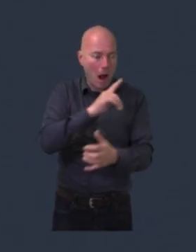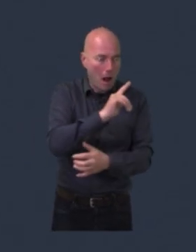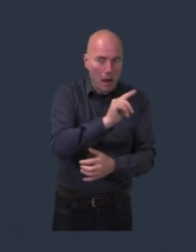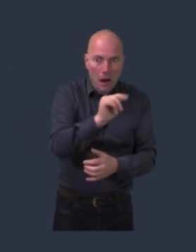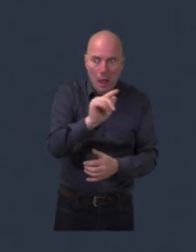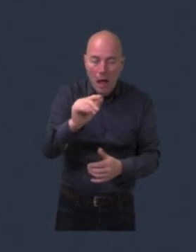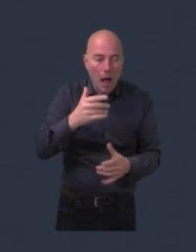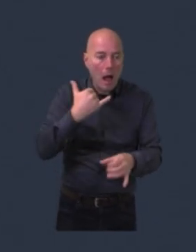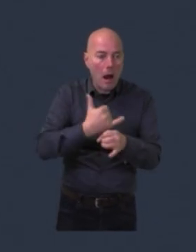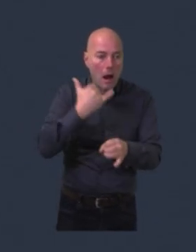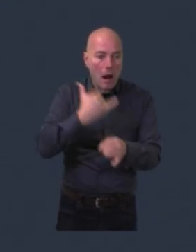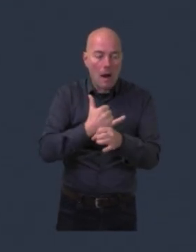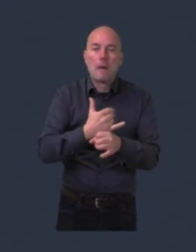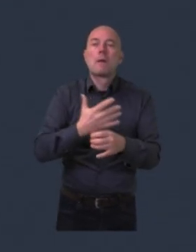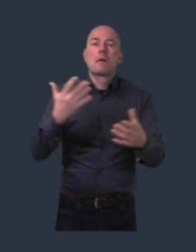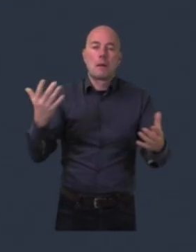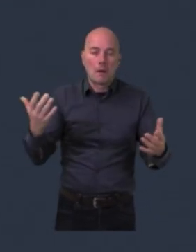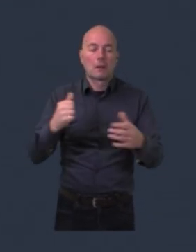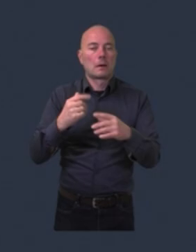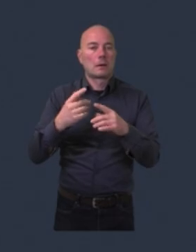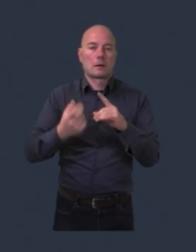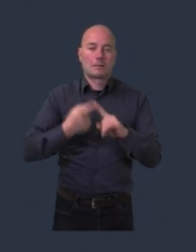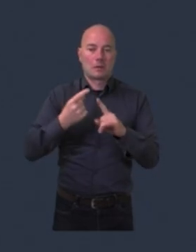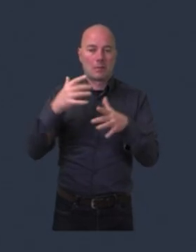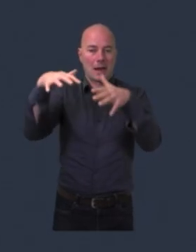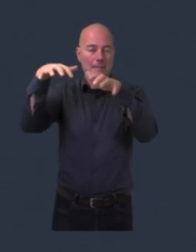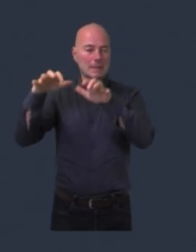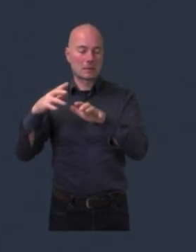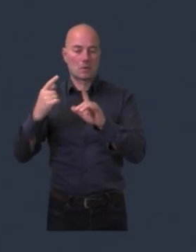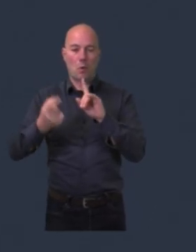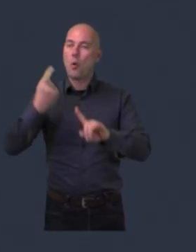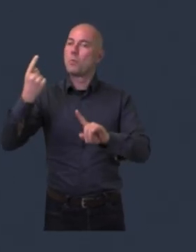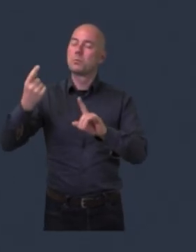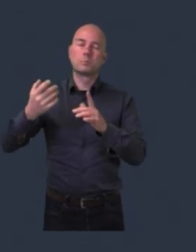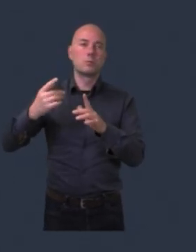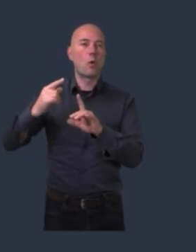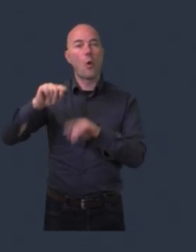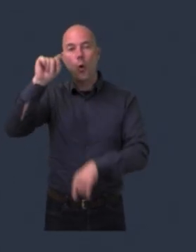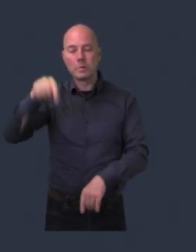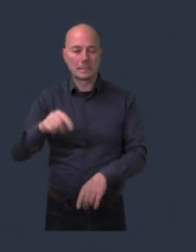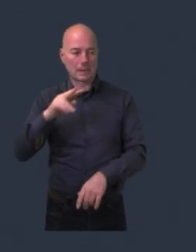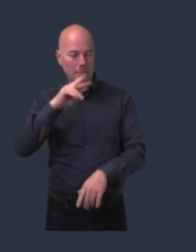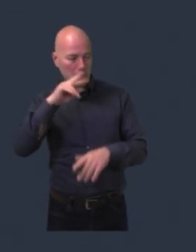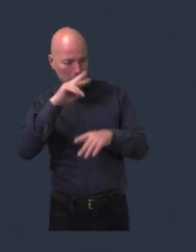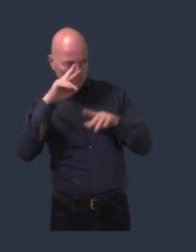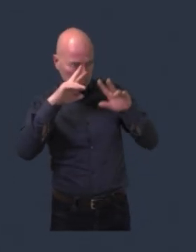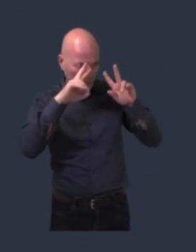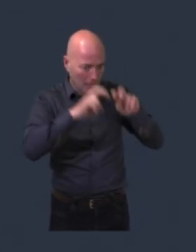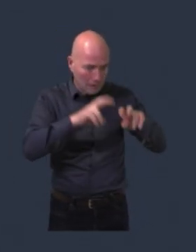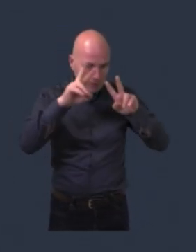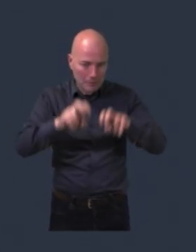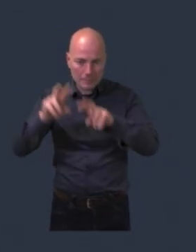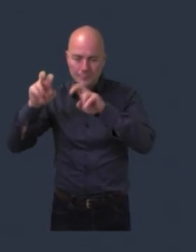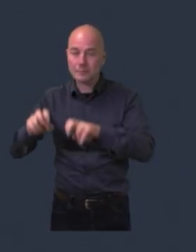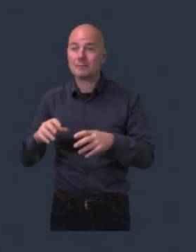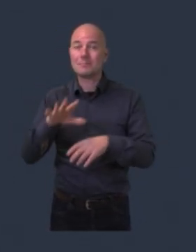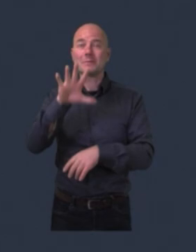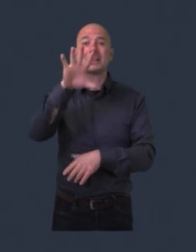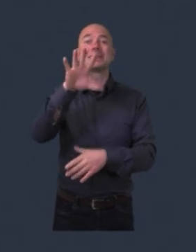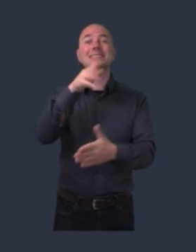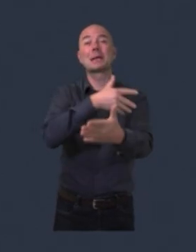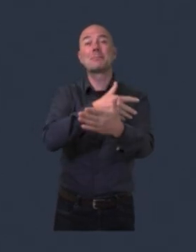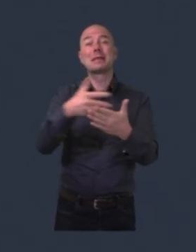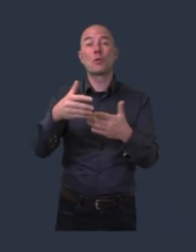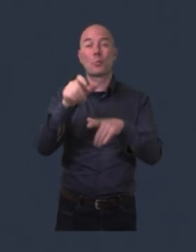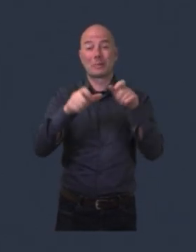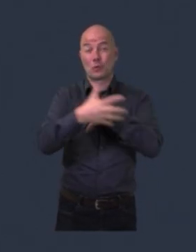crise. Elle a obligé les décideurs et l'administration à scruter de très près les réalités du terrain. La moitié des 5 millions de pauvres a moins de 30